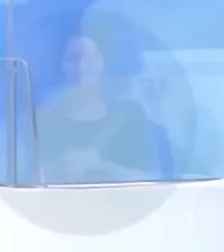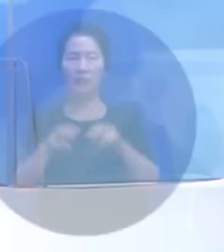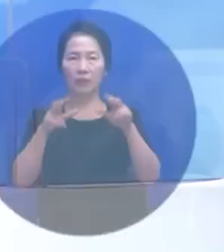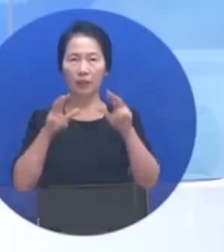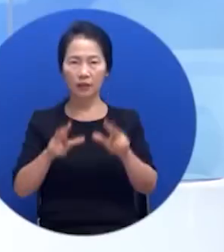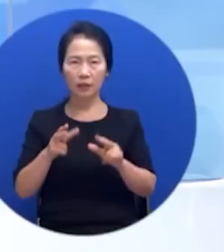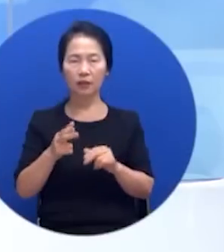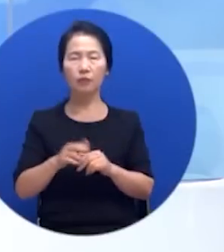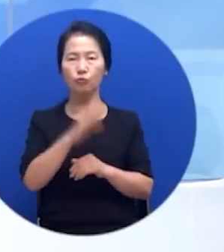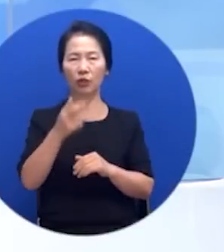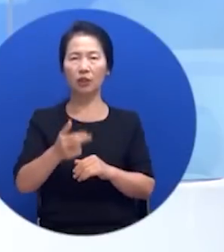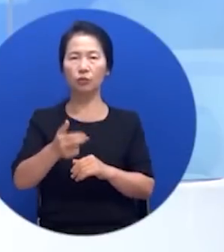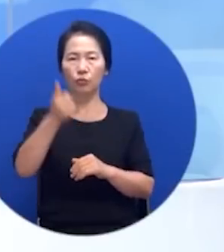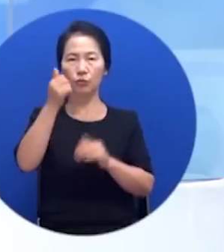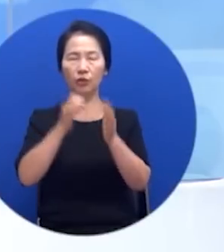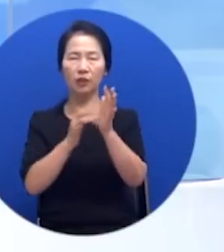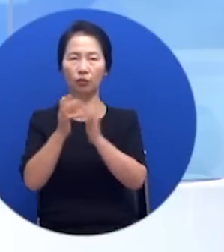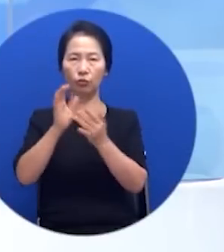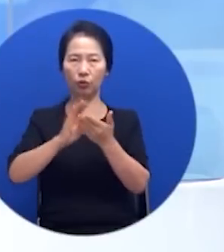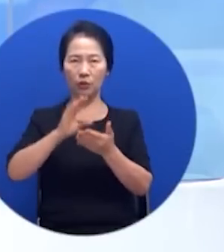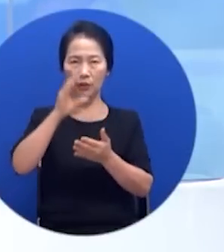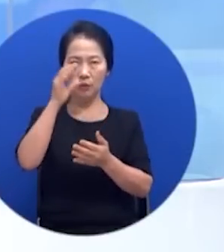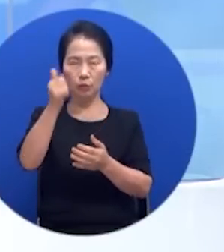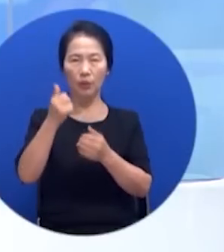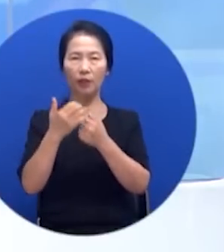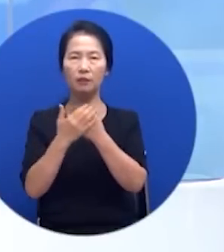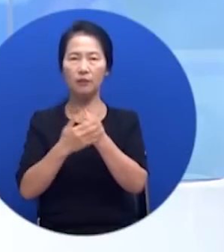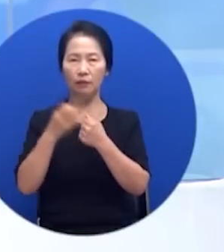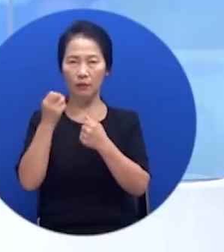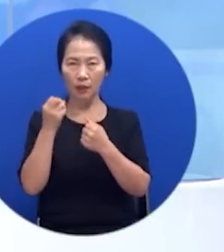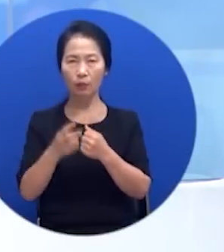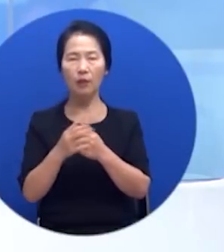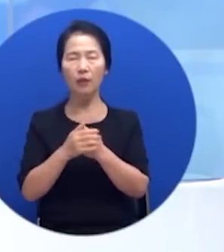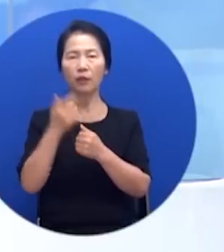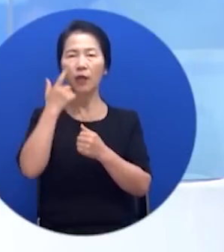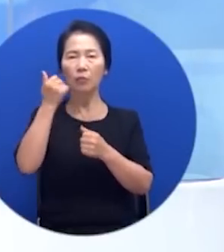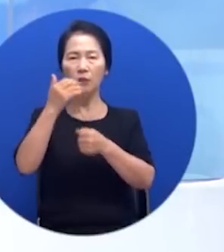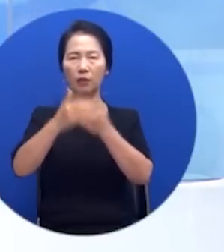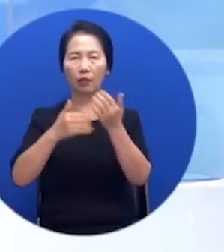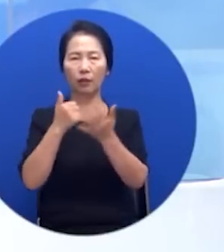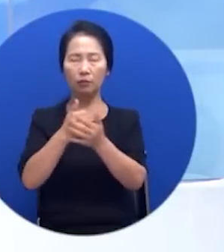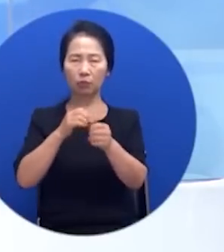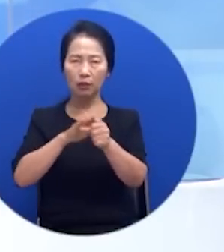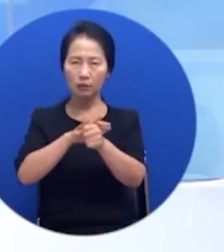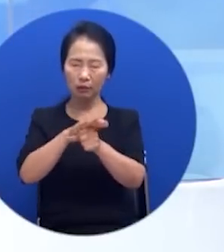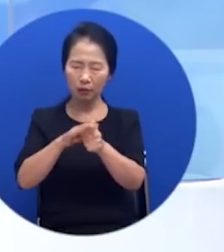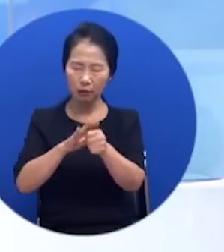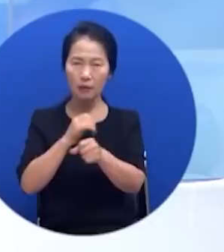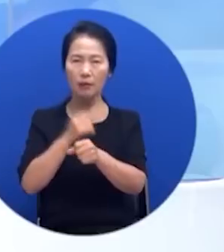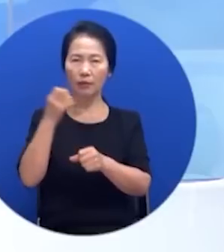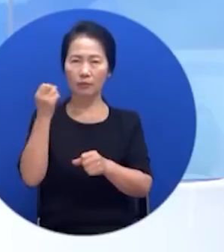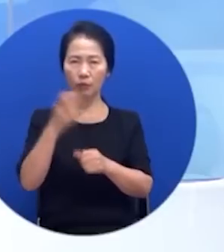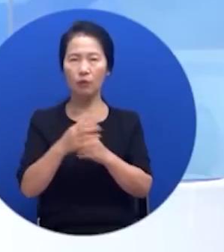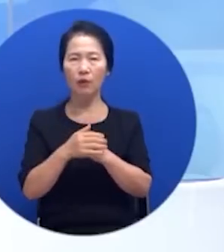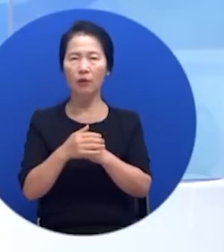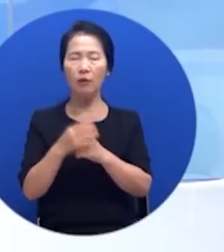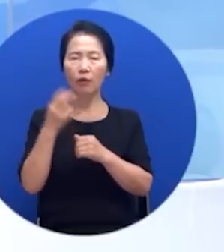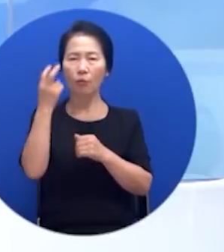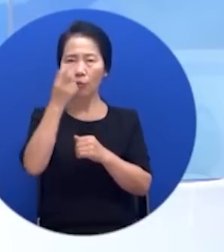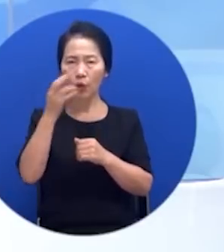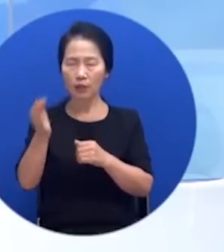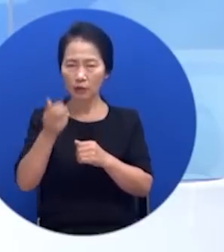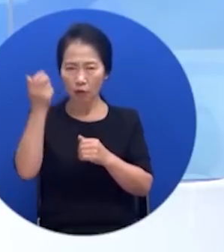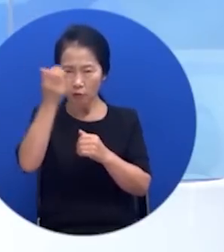이제는 우리 주 예수 그리스도의 은혜와 아버지 하나님의 사랑하심과 보혜사